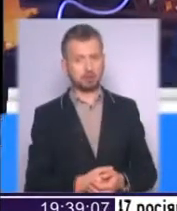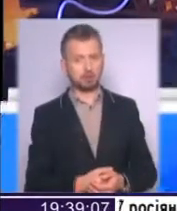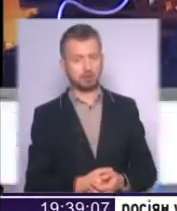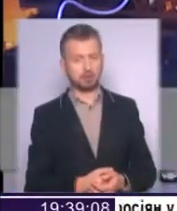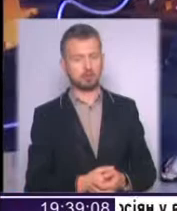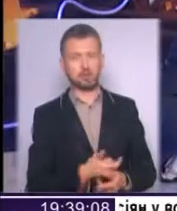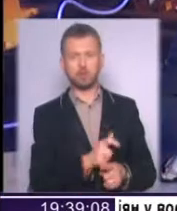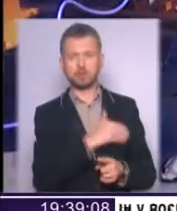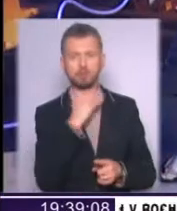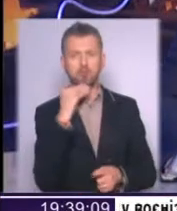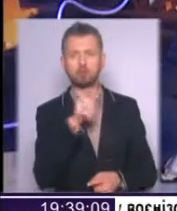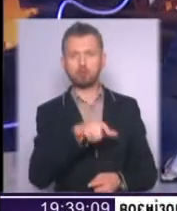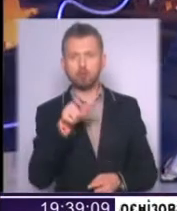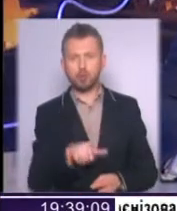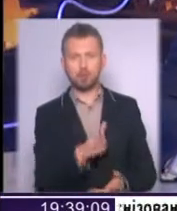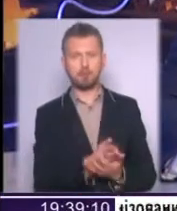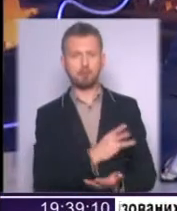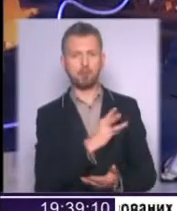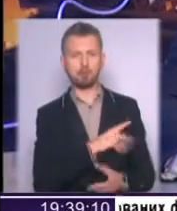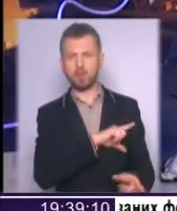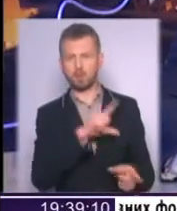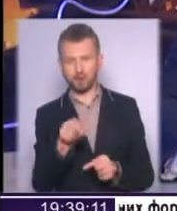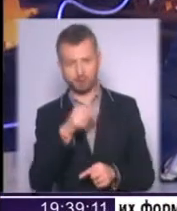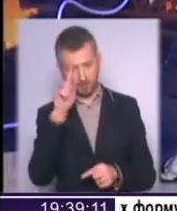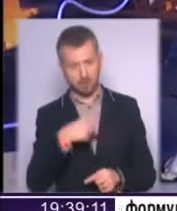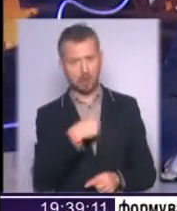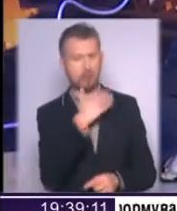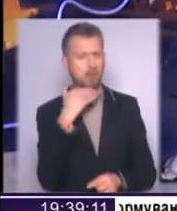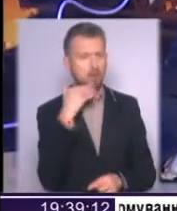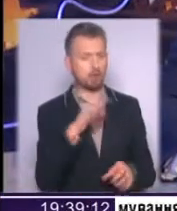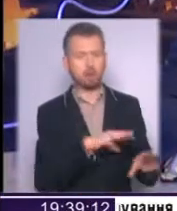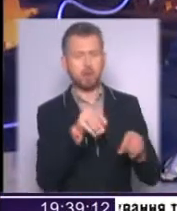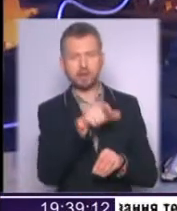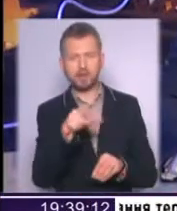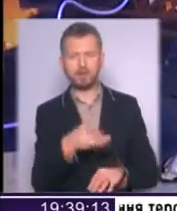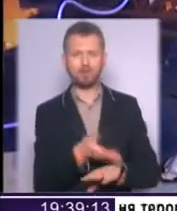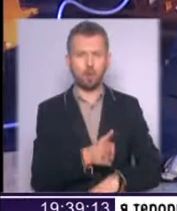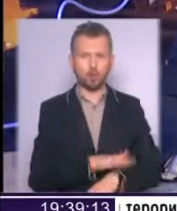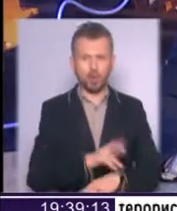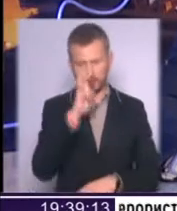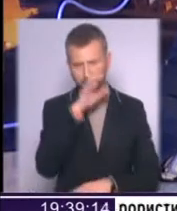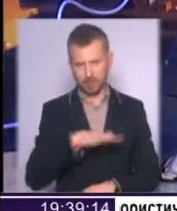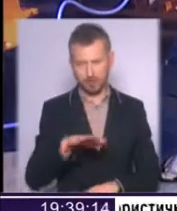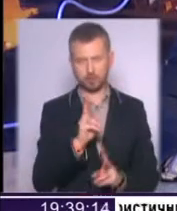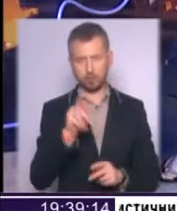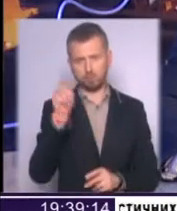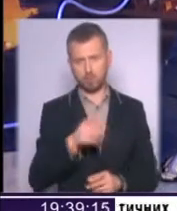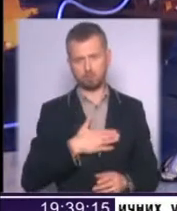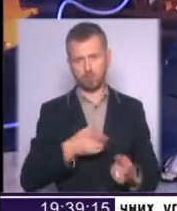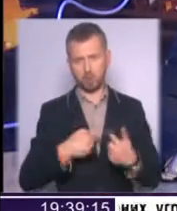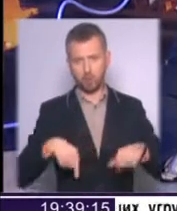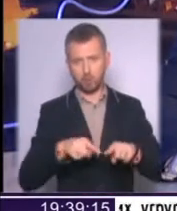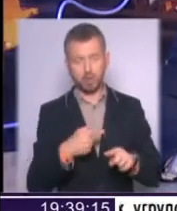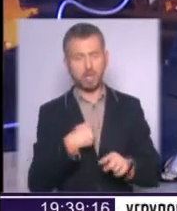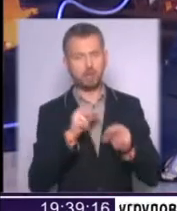Велика кількість людей має бажання виїхати. Ви знаєте, я багатьом переселенцям в Полтаві і в цілому в країні, які приїжджають в мій округ, там я,